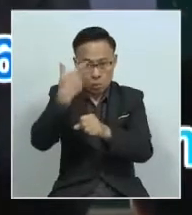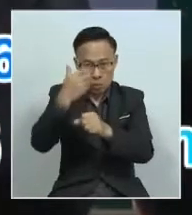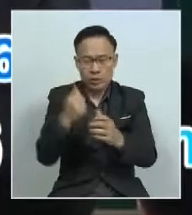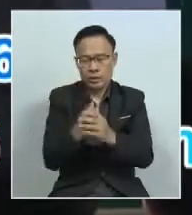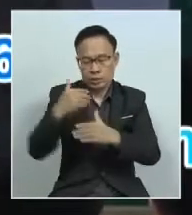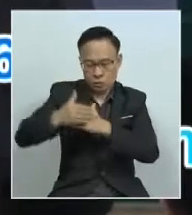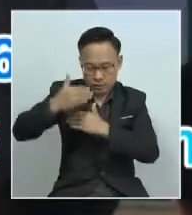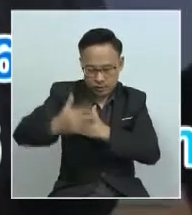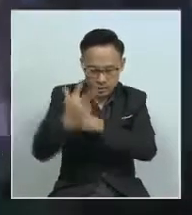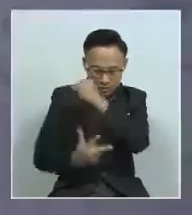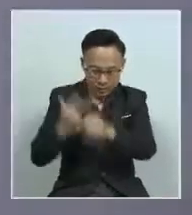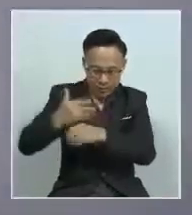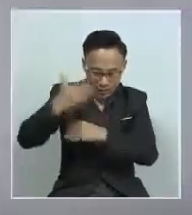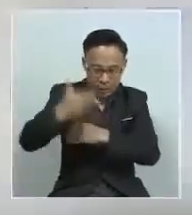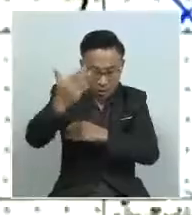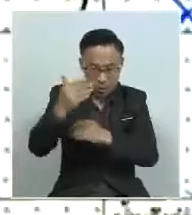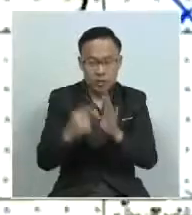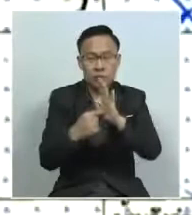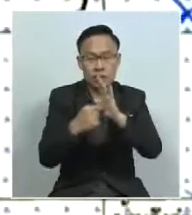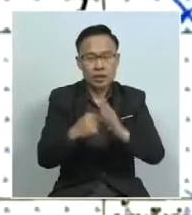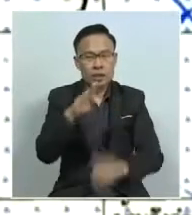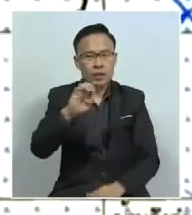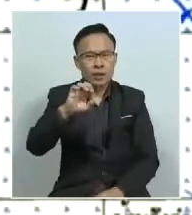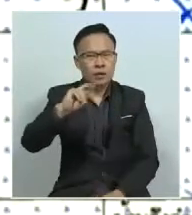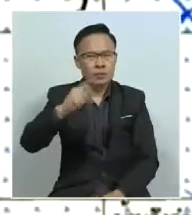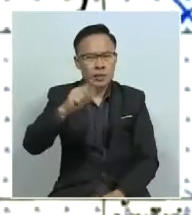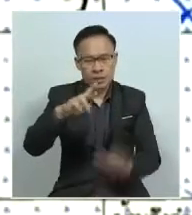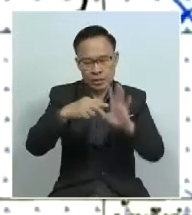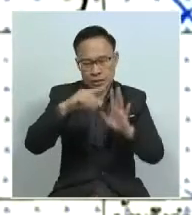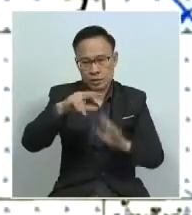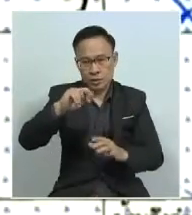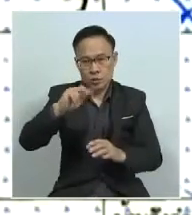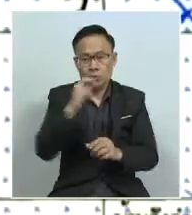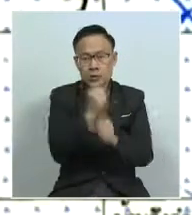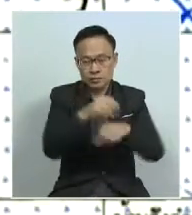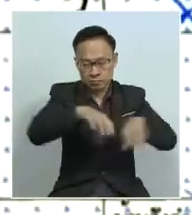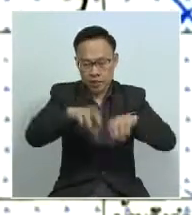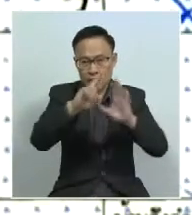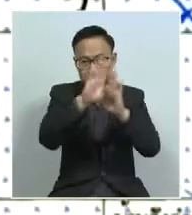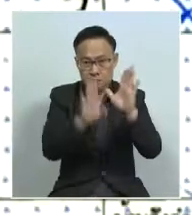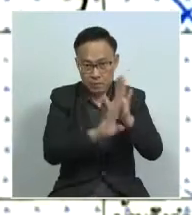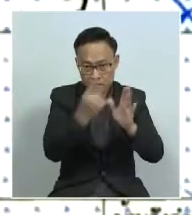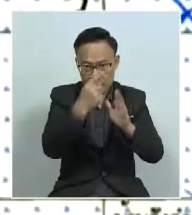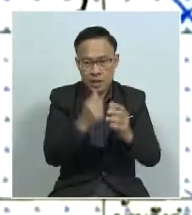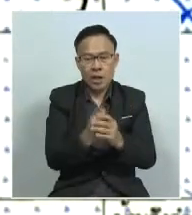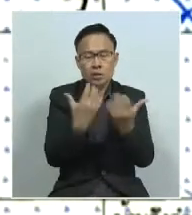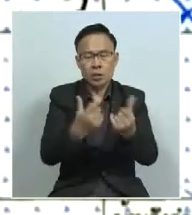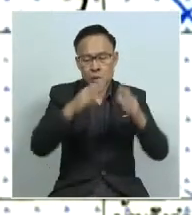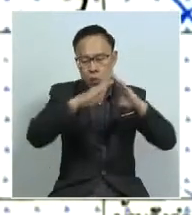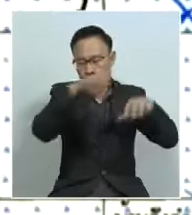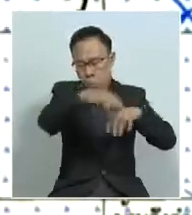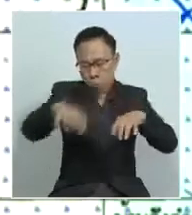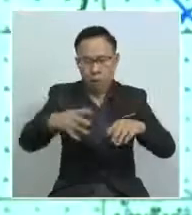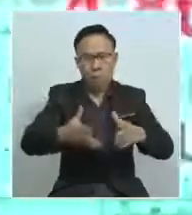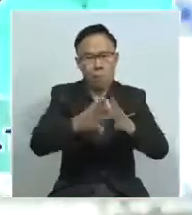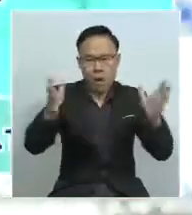ปีโดยบึงราชนกจะเร่งจัดระเบียบการขอใช้พื้นที่ของ5หน่วยงานจากในปัจจุบันให้คงเหลือเฉพาะที่จำเป็นซึ่งจะส่ง